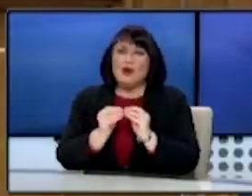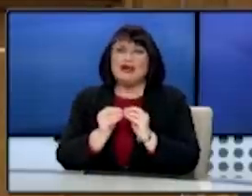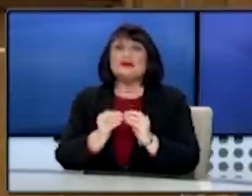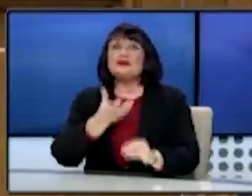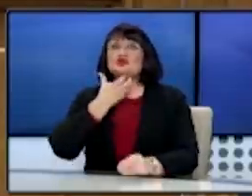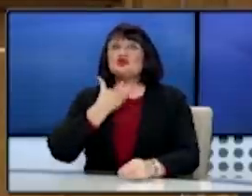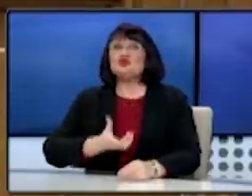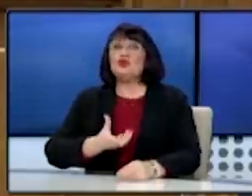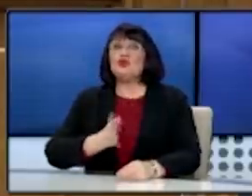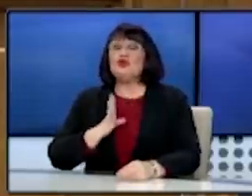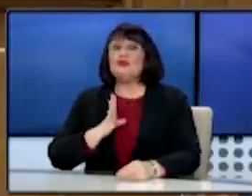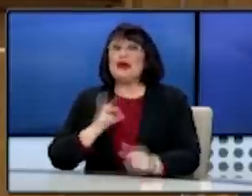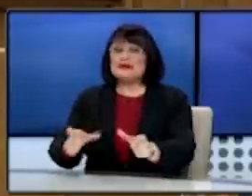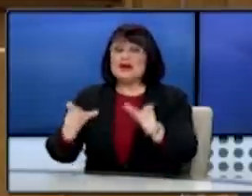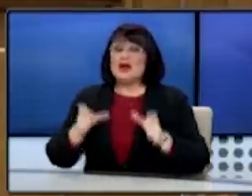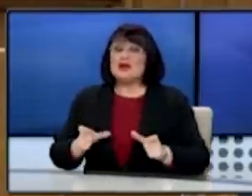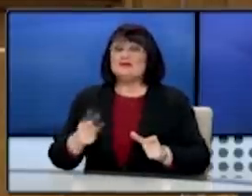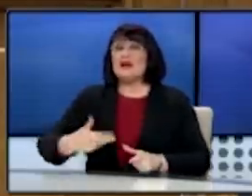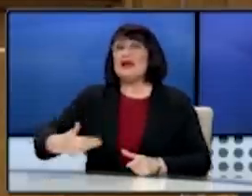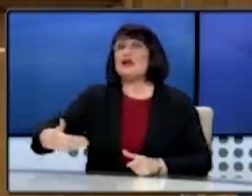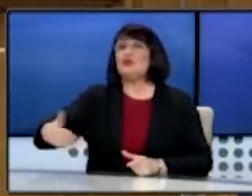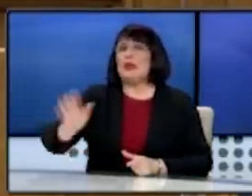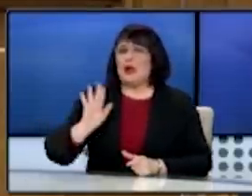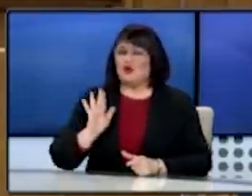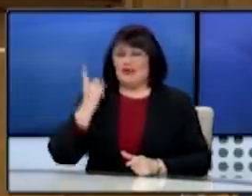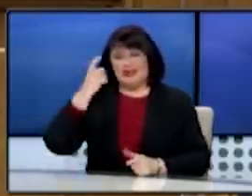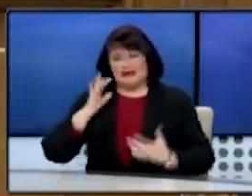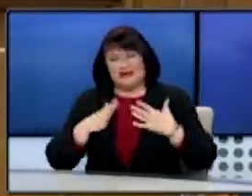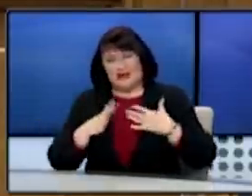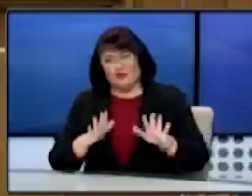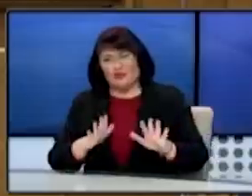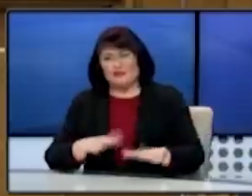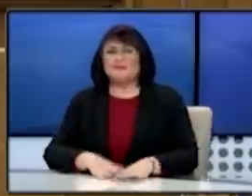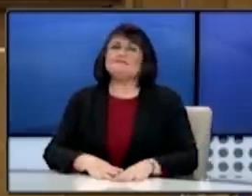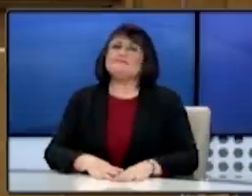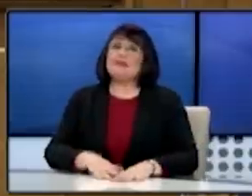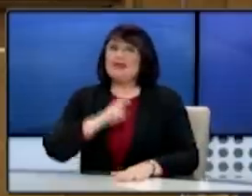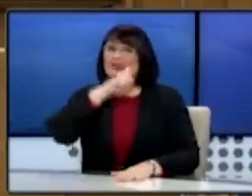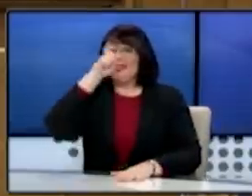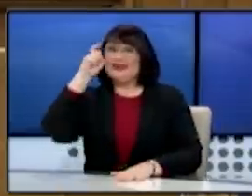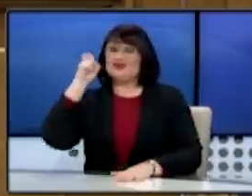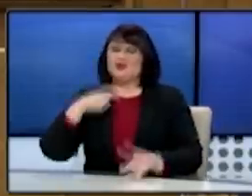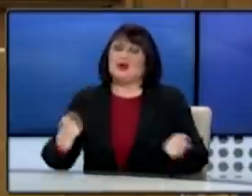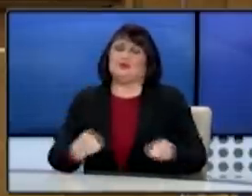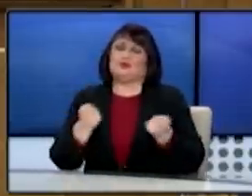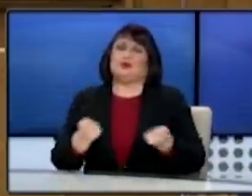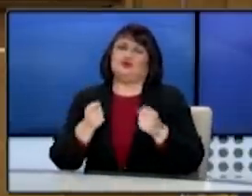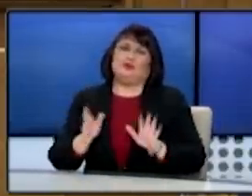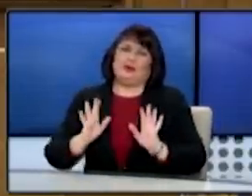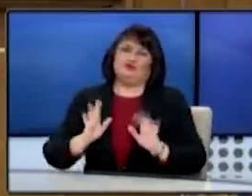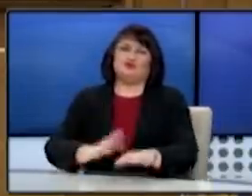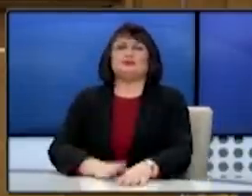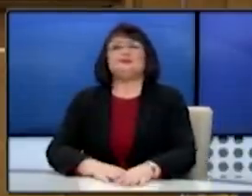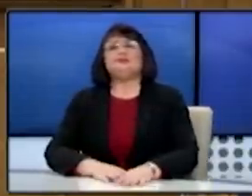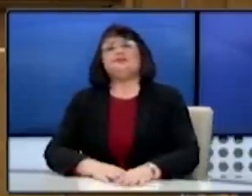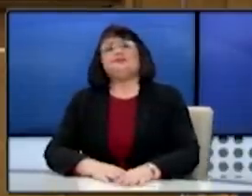δημιουργούν σοβαρές επισφάλειες για την επόμενη μέρα, η οποία μόνο ρόδινη δεν προβλέπεται για τους εργαζόμενους.